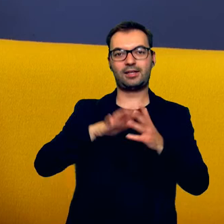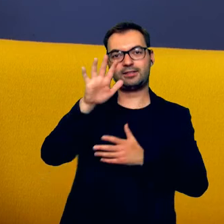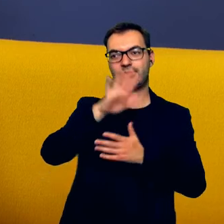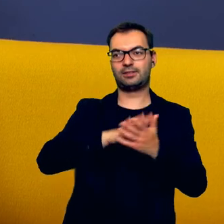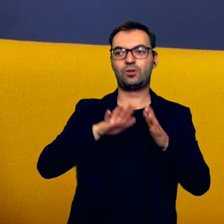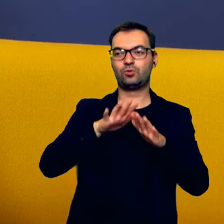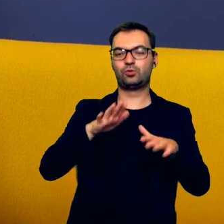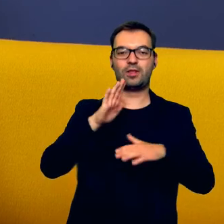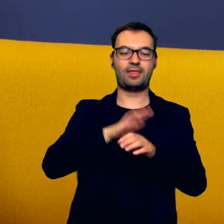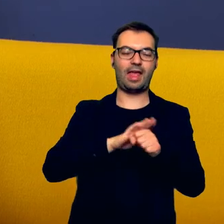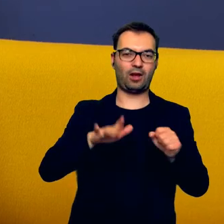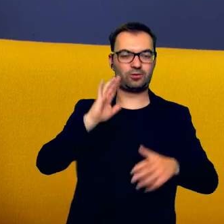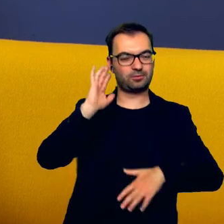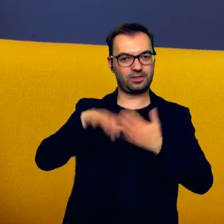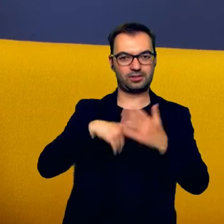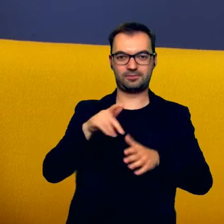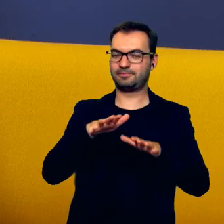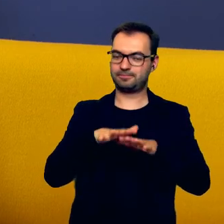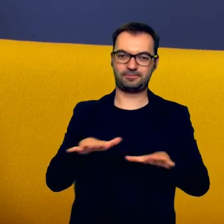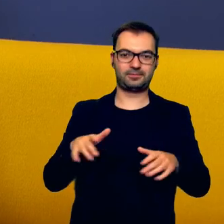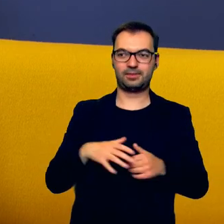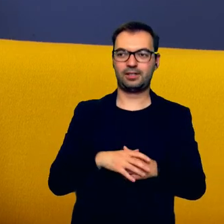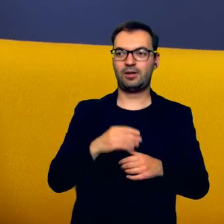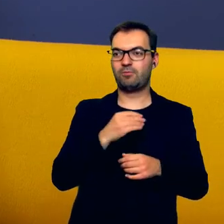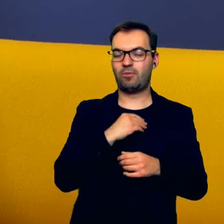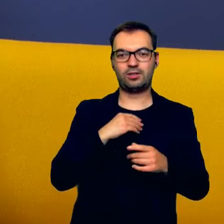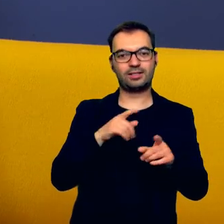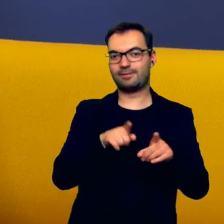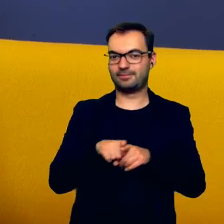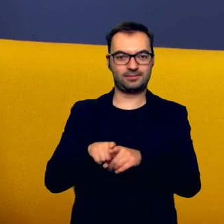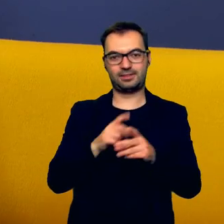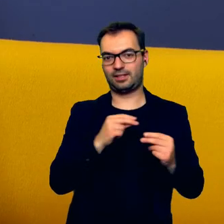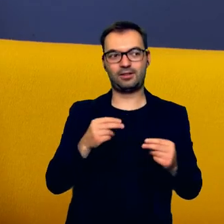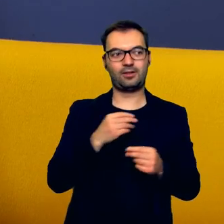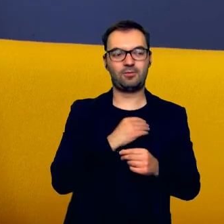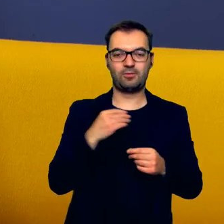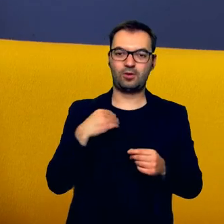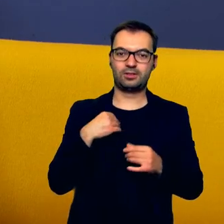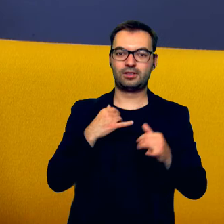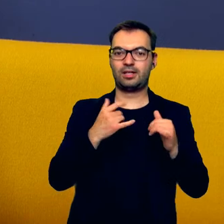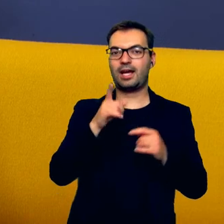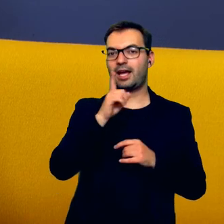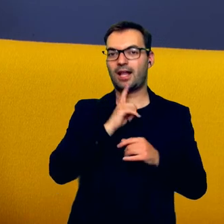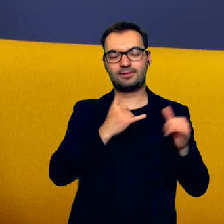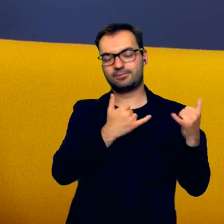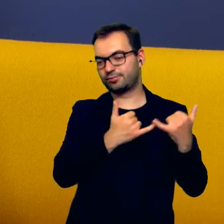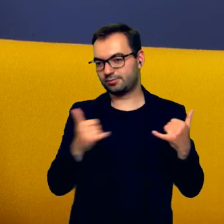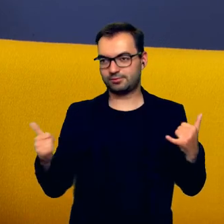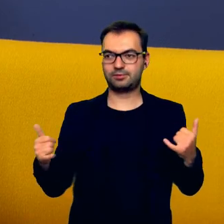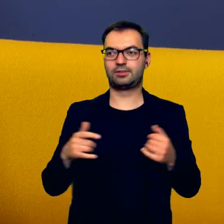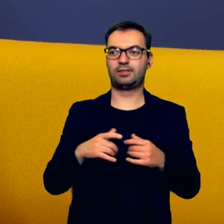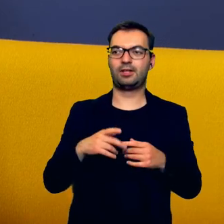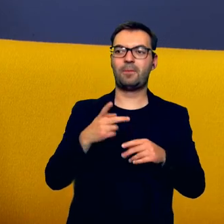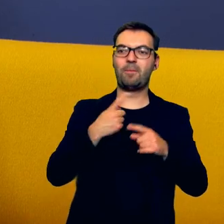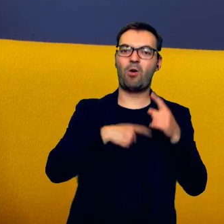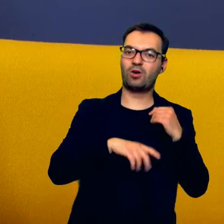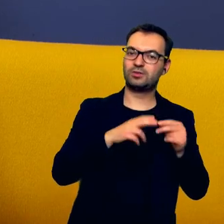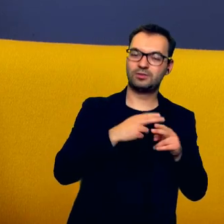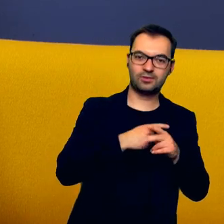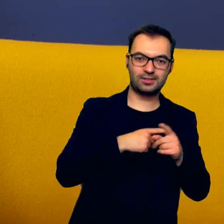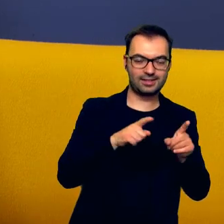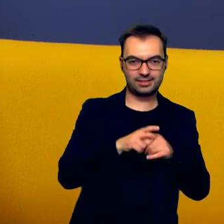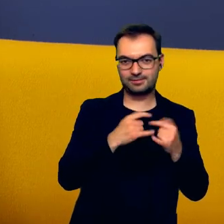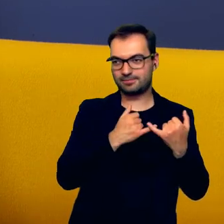wiele narodowości, Polski niejednolitej, Polski zróżnicowanej religijnie, etnicznie,